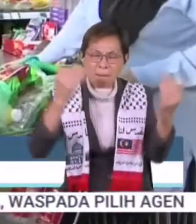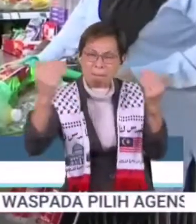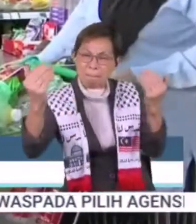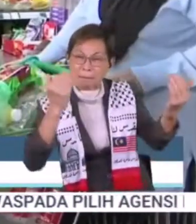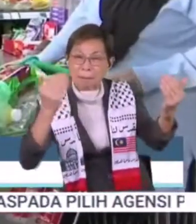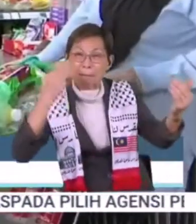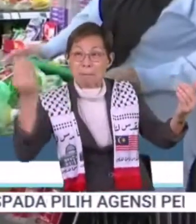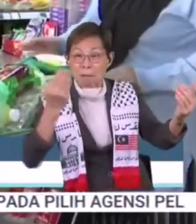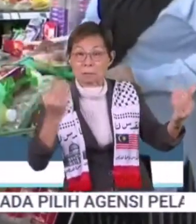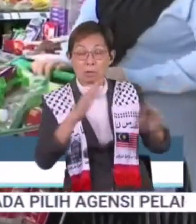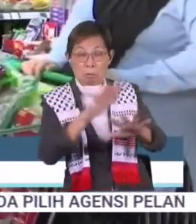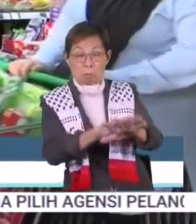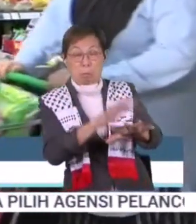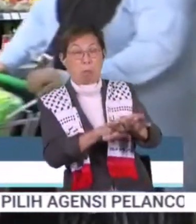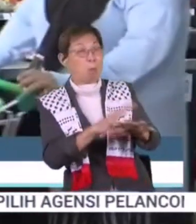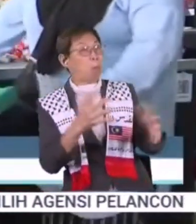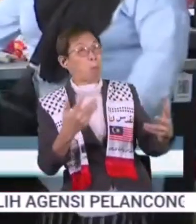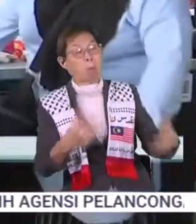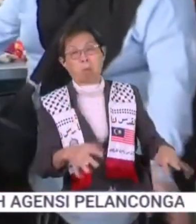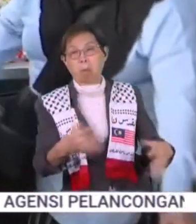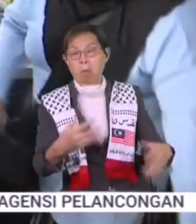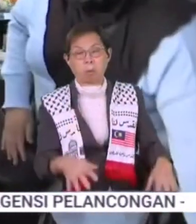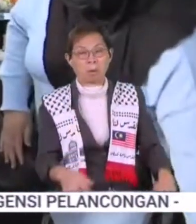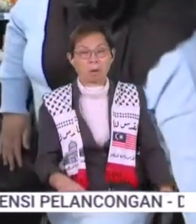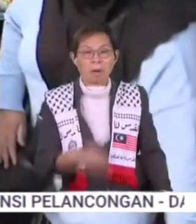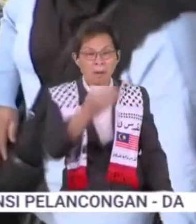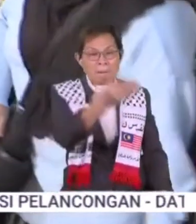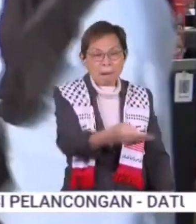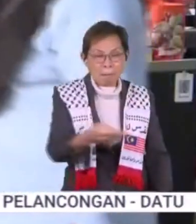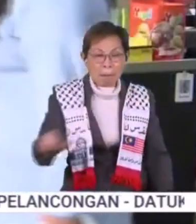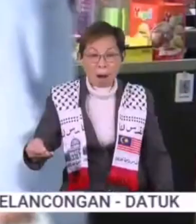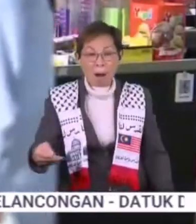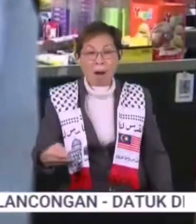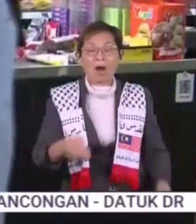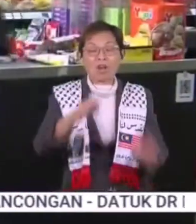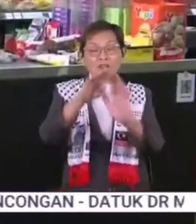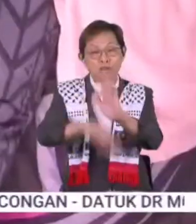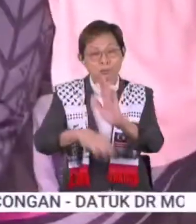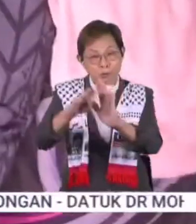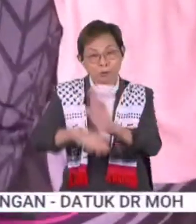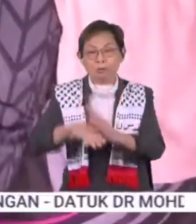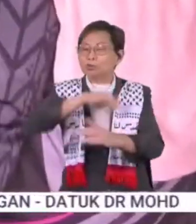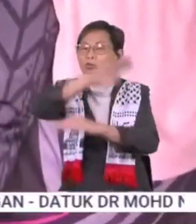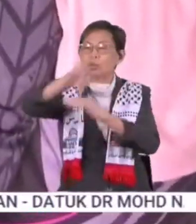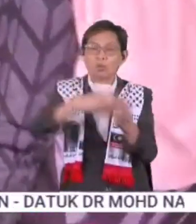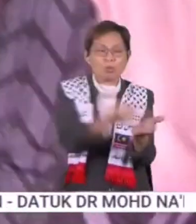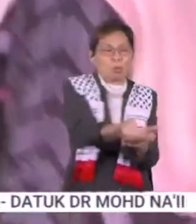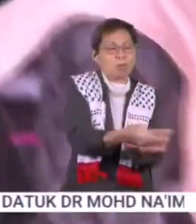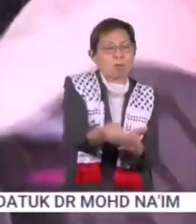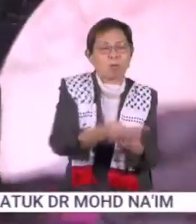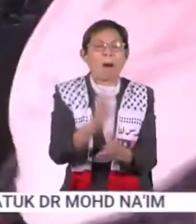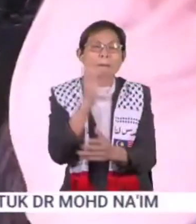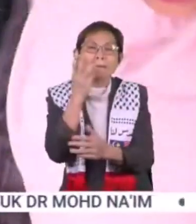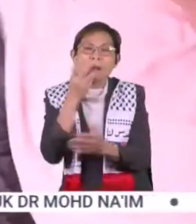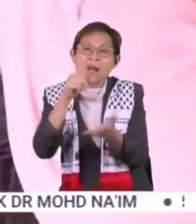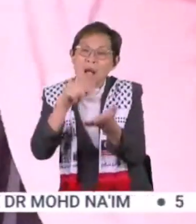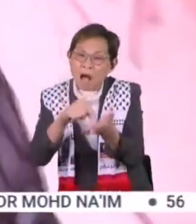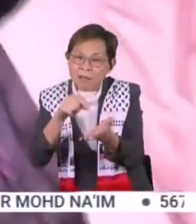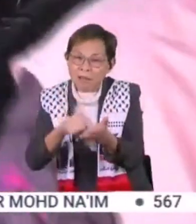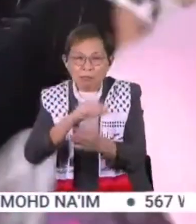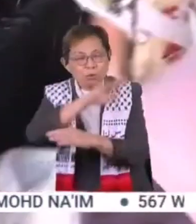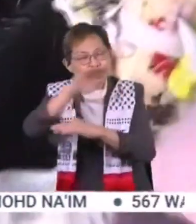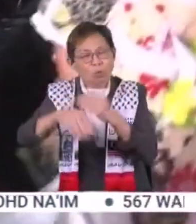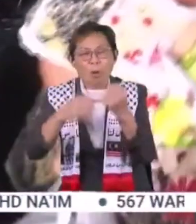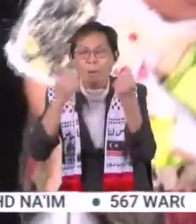Dibandingkan dengan biasa lagi banyak lah. Barang yang ramah, semua dia orang beli. Beras, ayam,